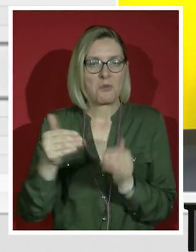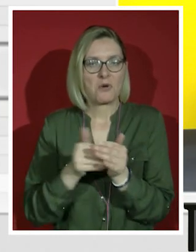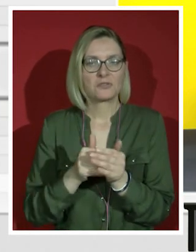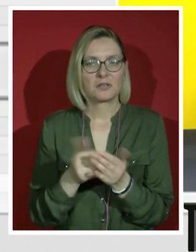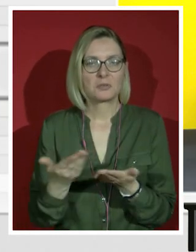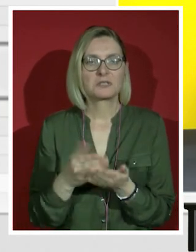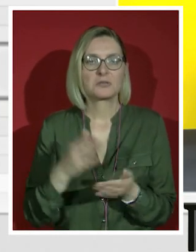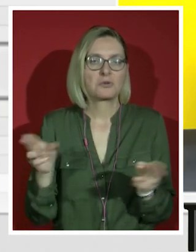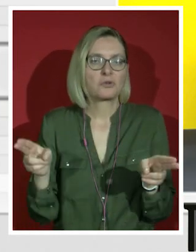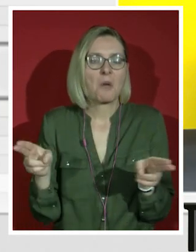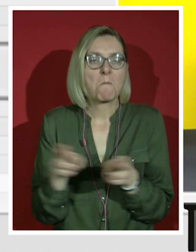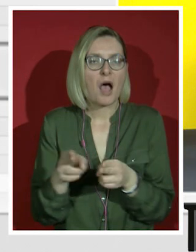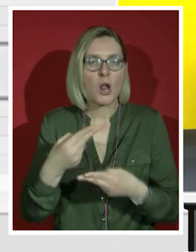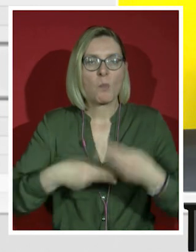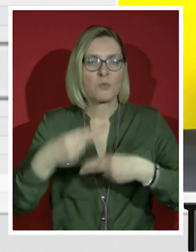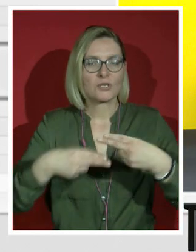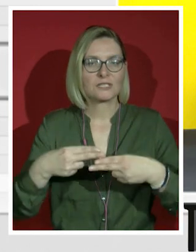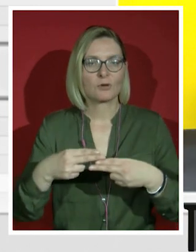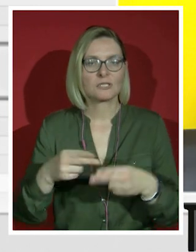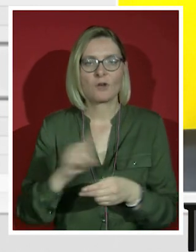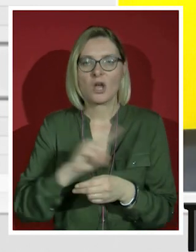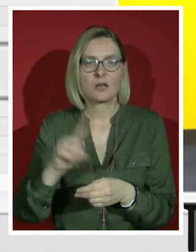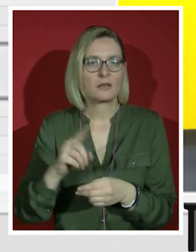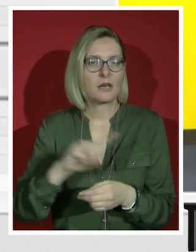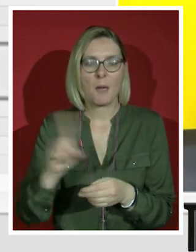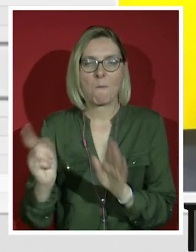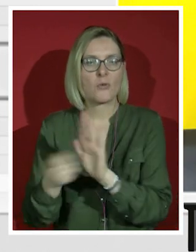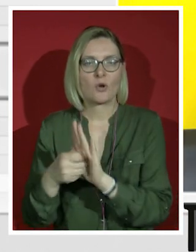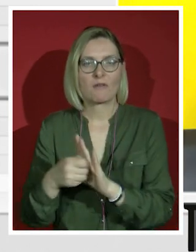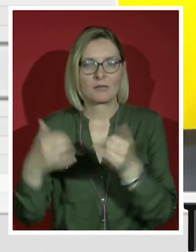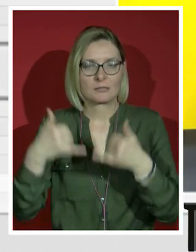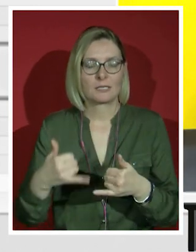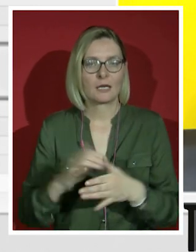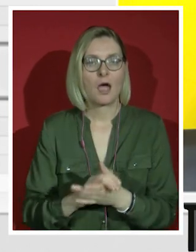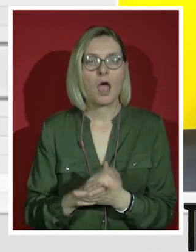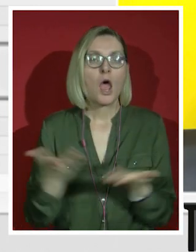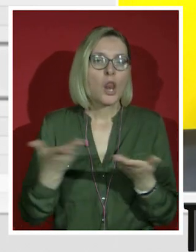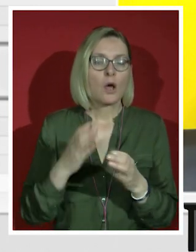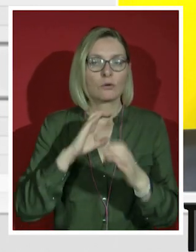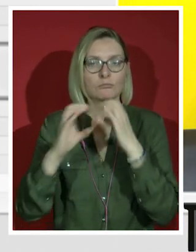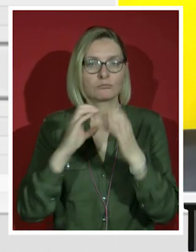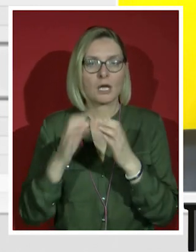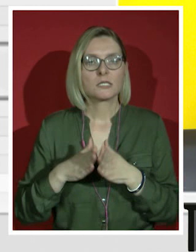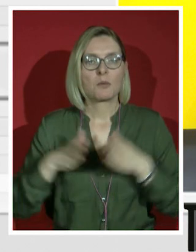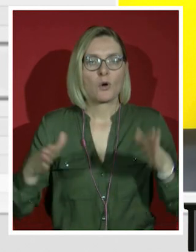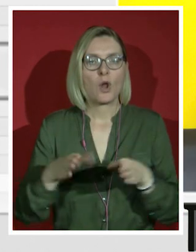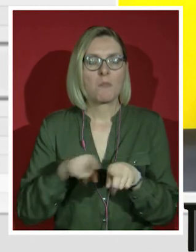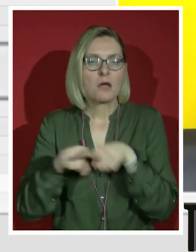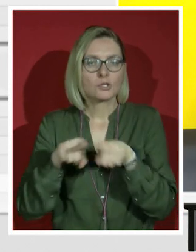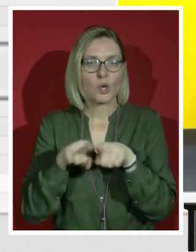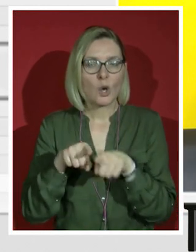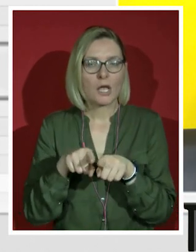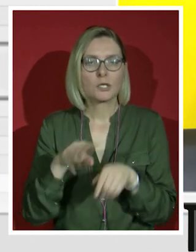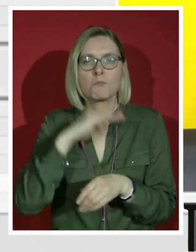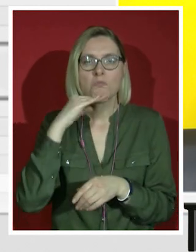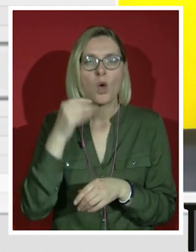мали количини, не сум стигнат уште за продаж. Али по комуникација поголема со колегите, многу